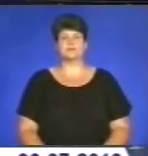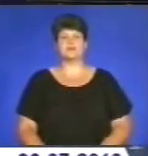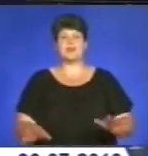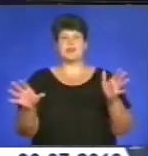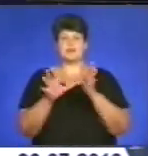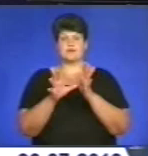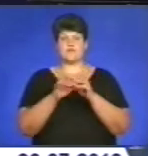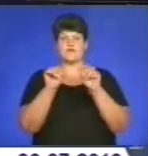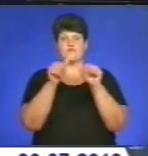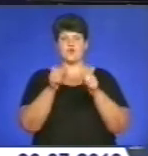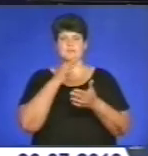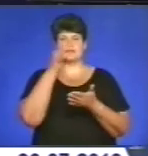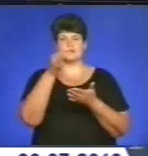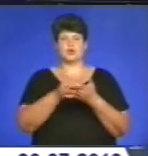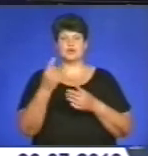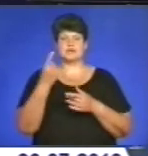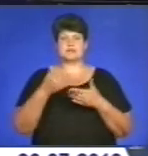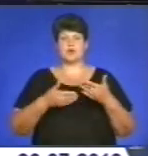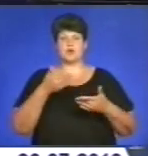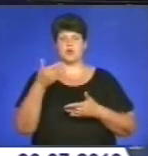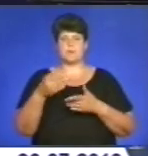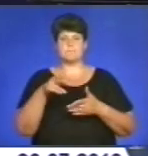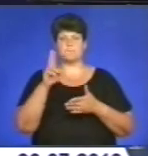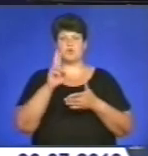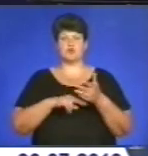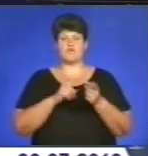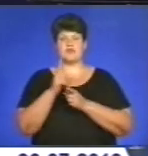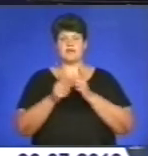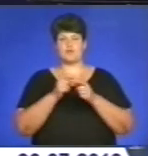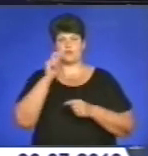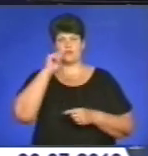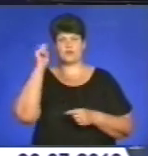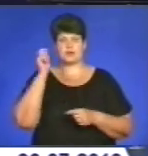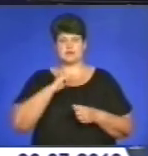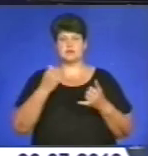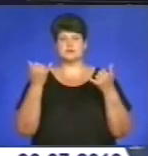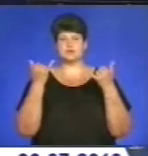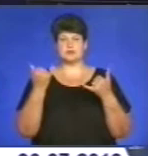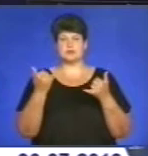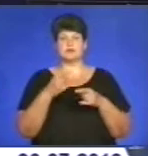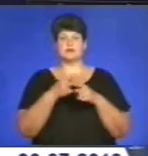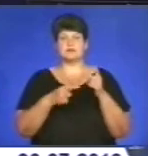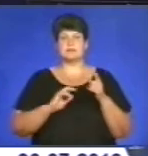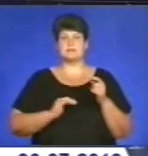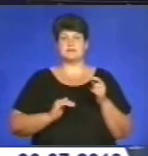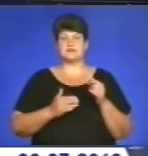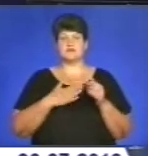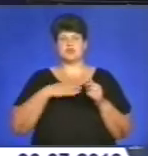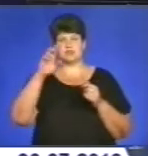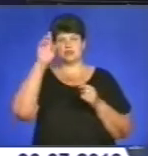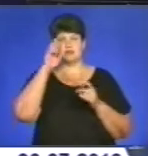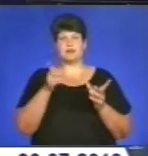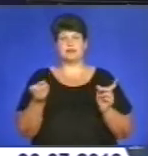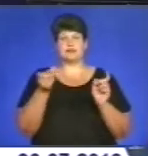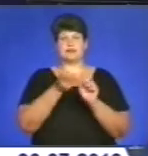Електронна форма звітності – один із кроків податкової реформи в Україні. Нині майже половина підприємців у нашій державі приєдналася